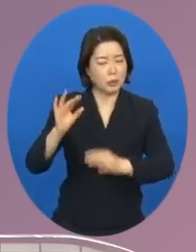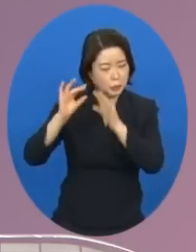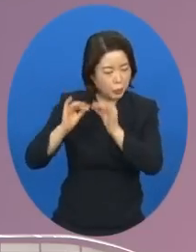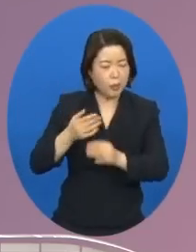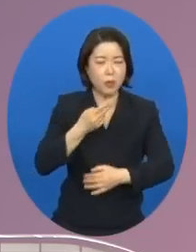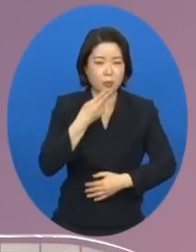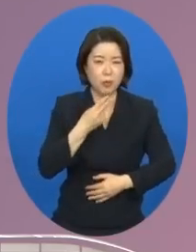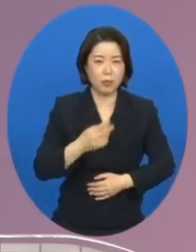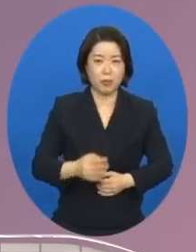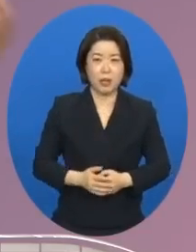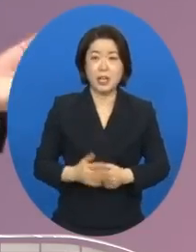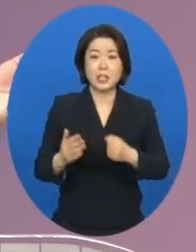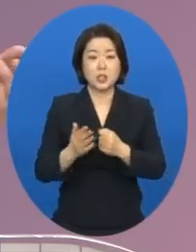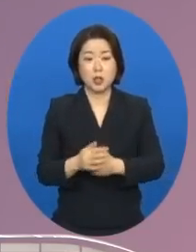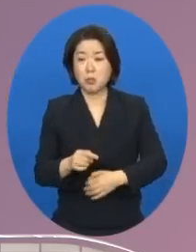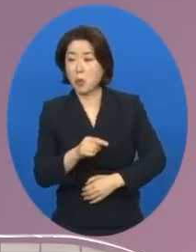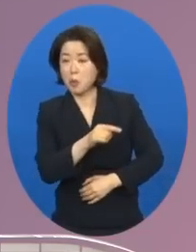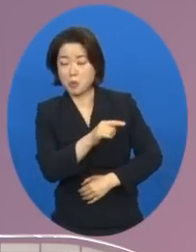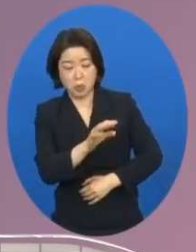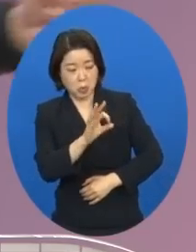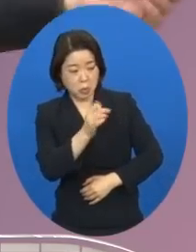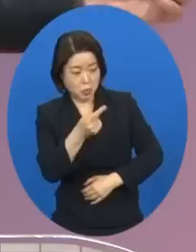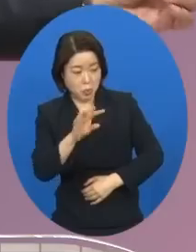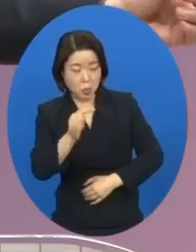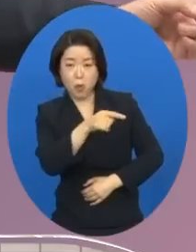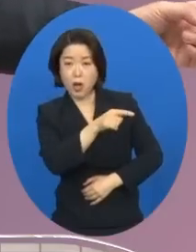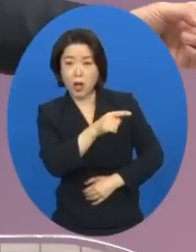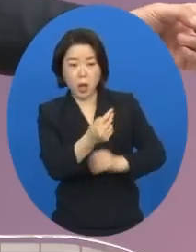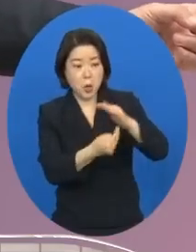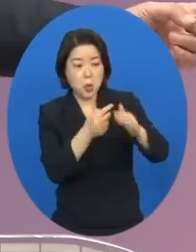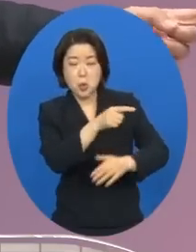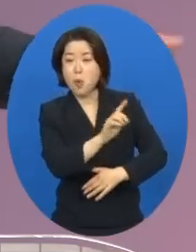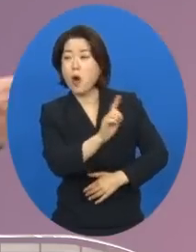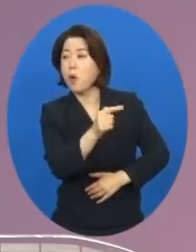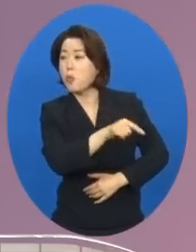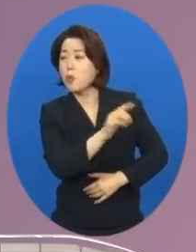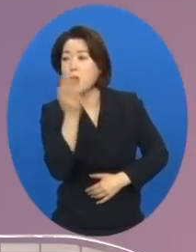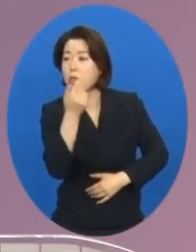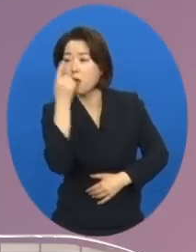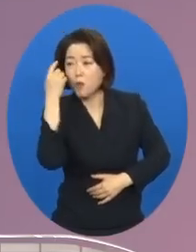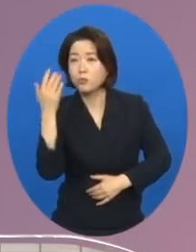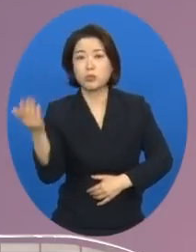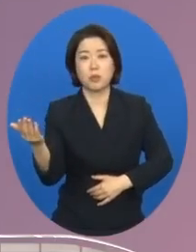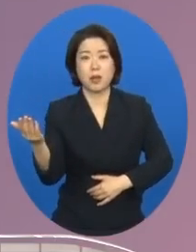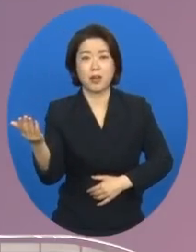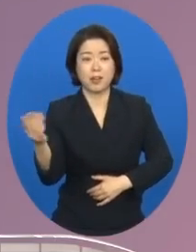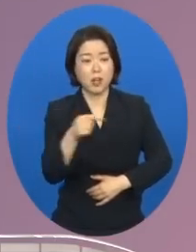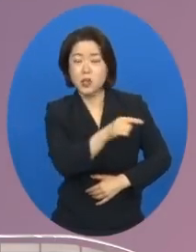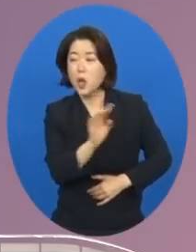그래서 옆에 있는 요한을 보고 요한은 어떻게 되겠습니까? 그렇게 물었습니다.